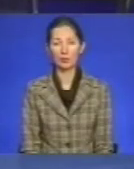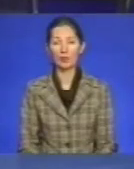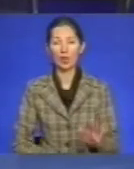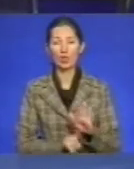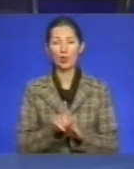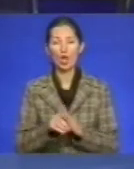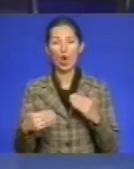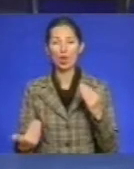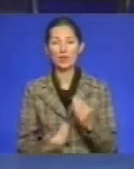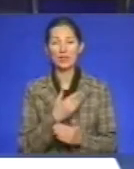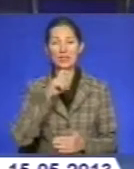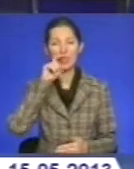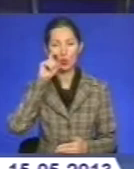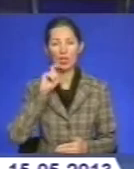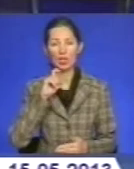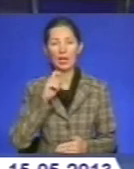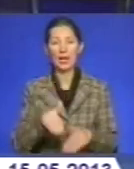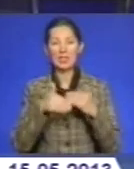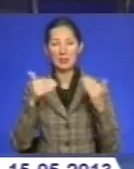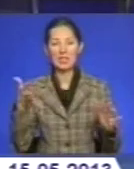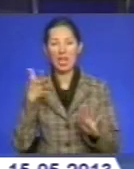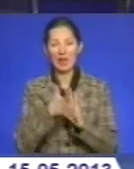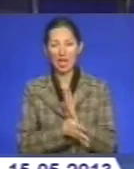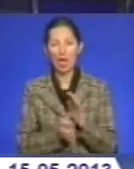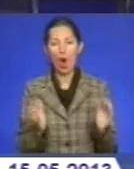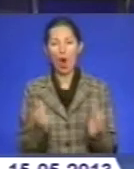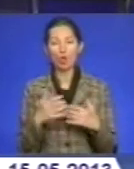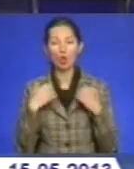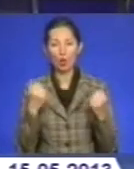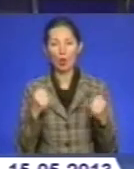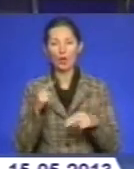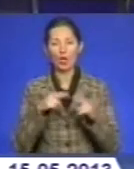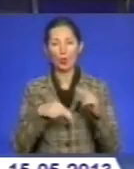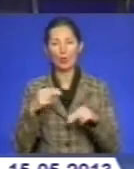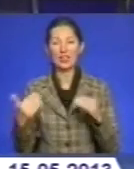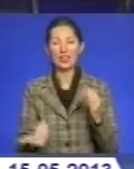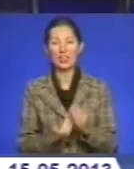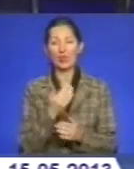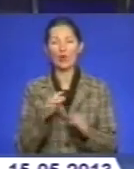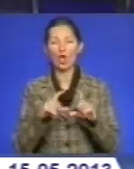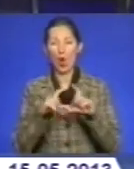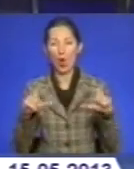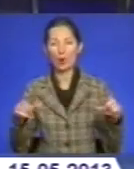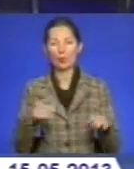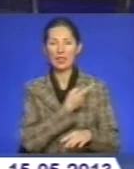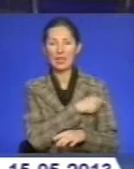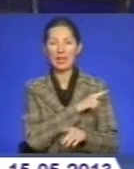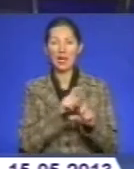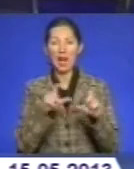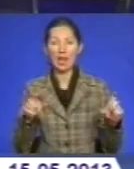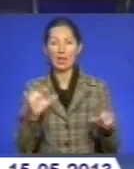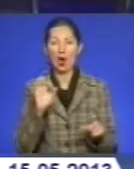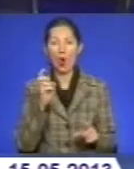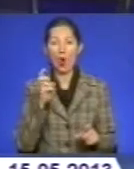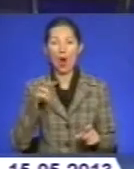Спочатку до вістей з України. Збільшити видатки на охорону здоров'я та добудувати новий корпус лікарні «Охматдит» закликають Верховну